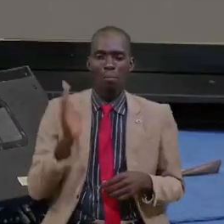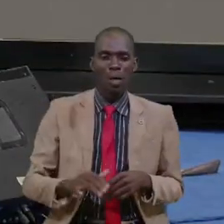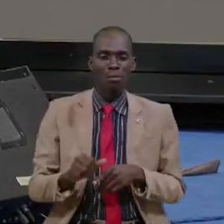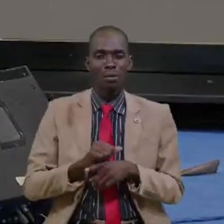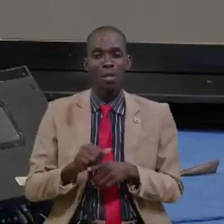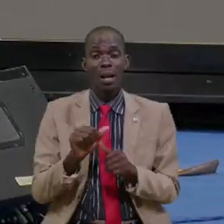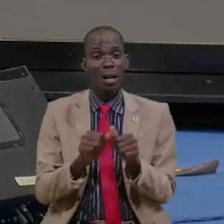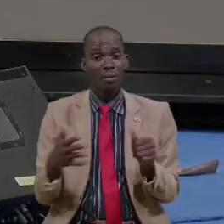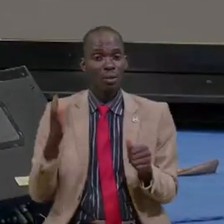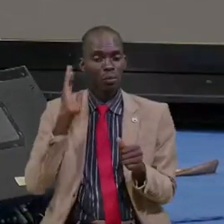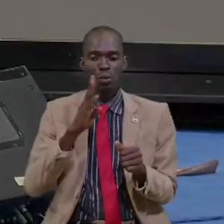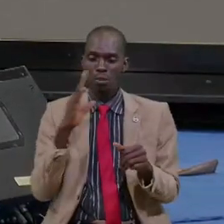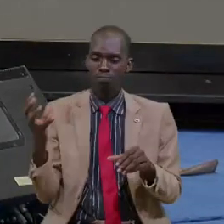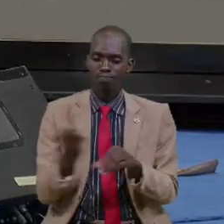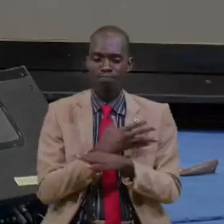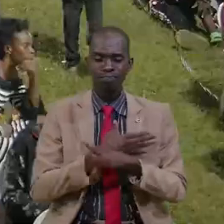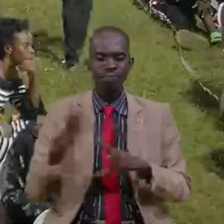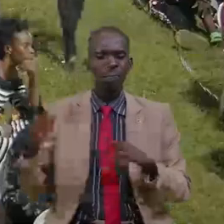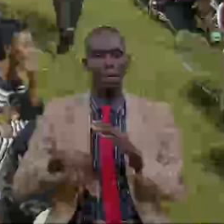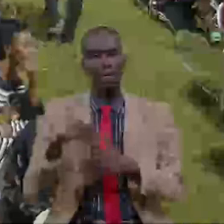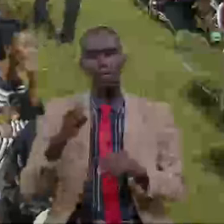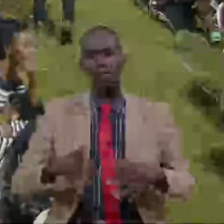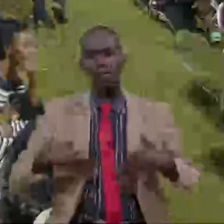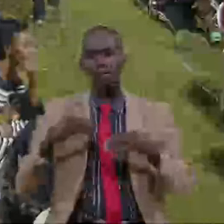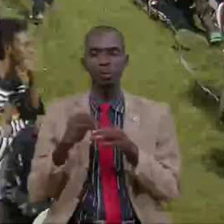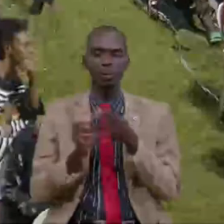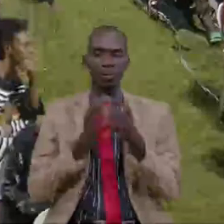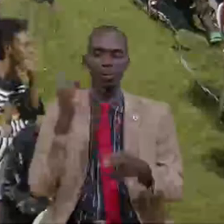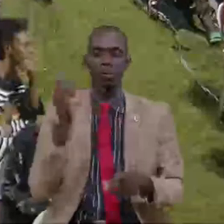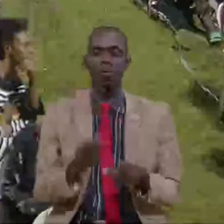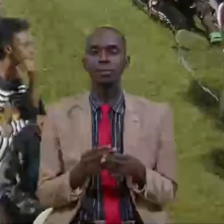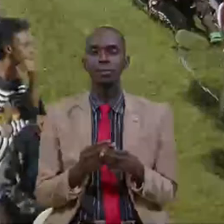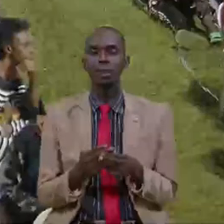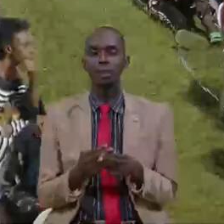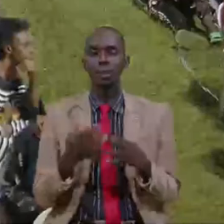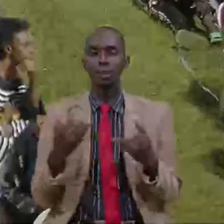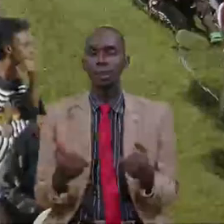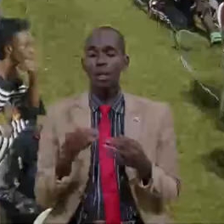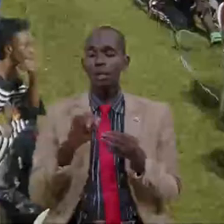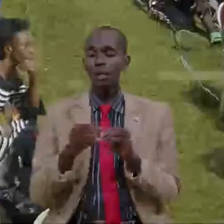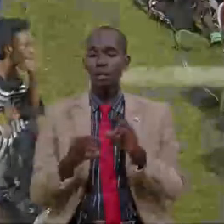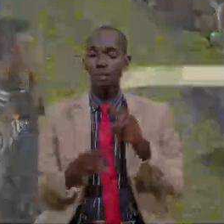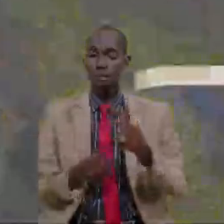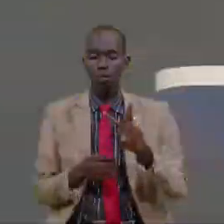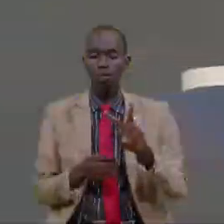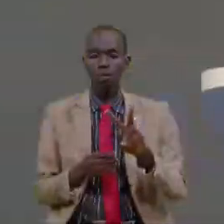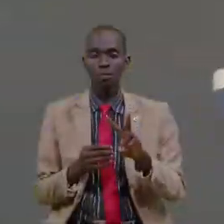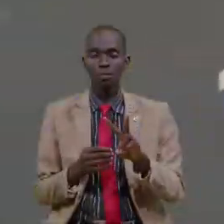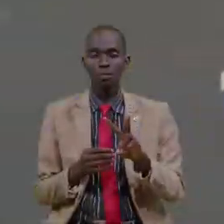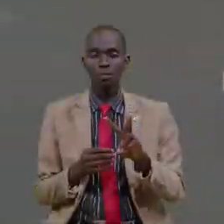corruption, tout sera effacé de ta vie au nom de Jésus. Deuxième point